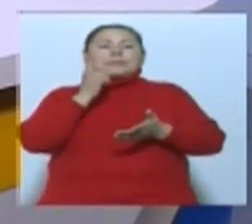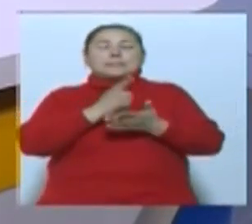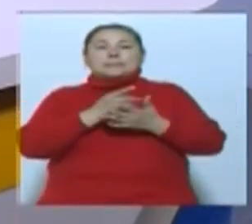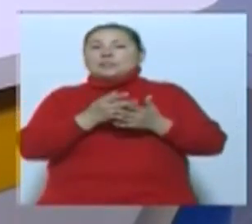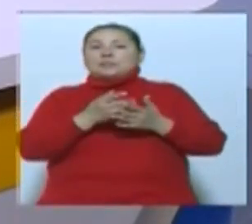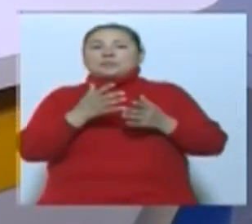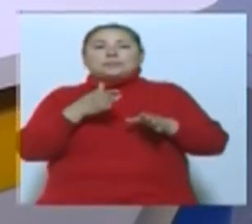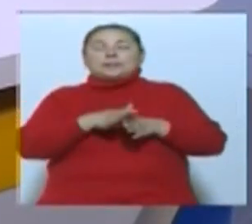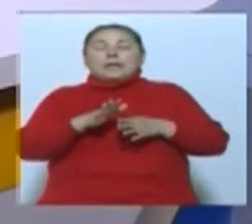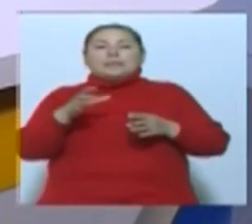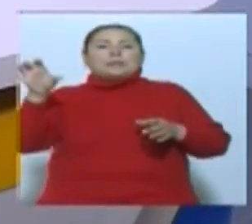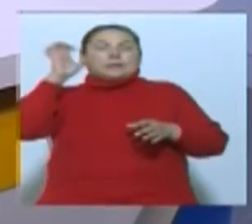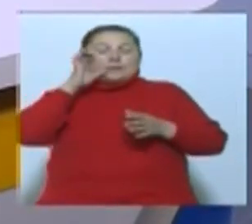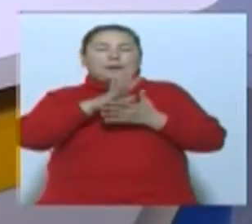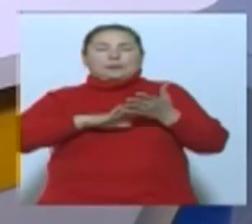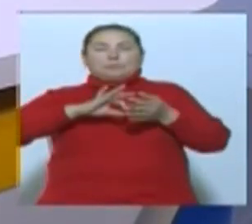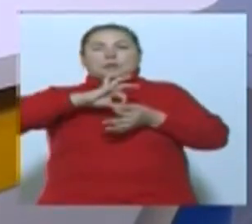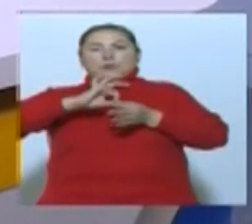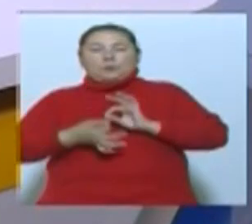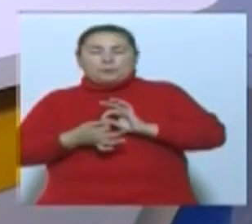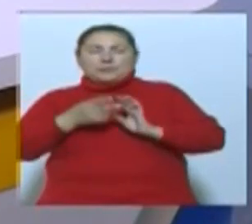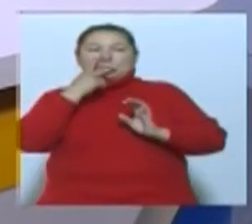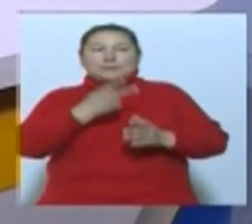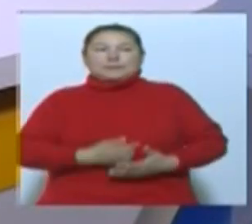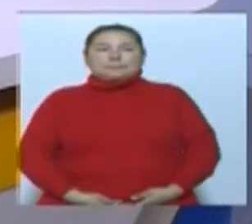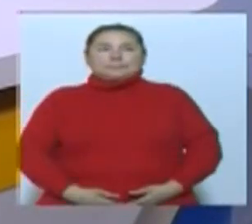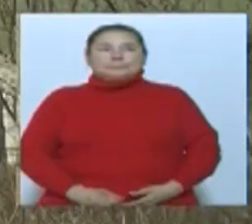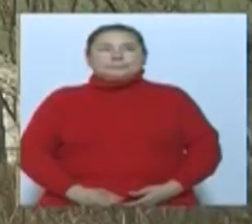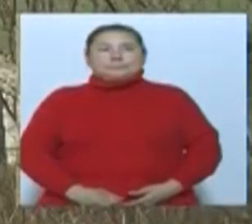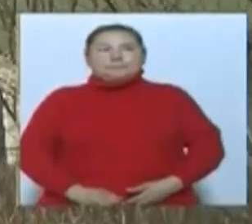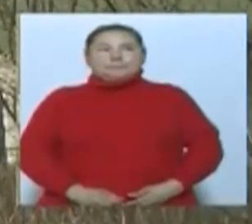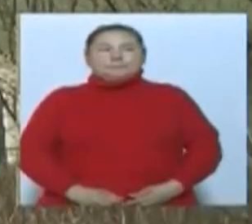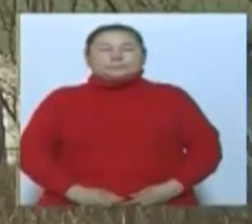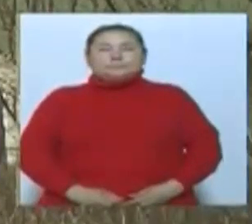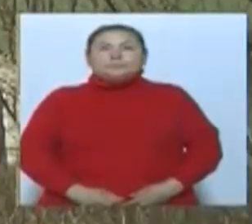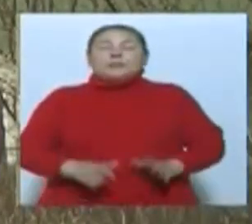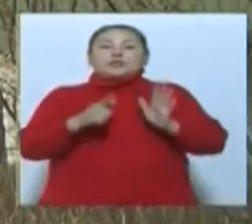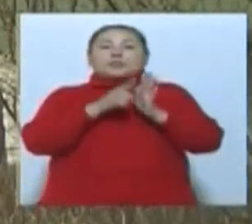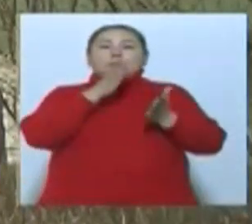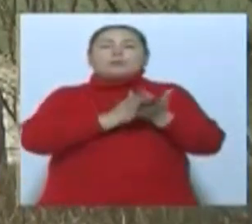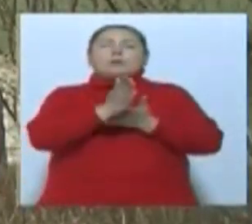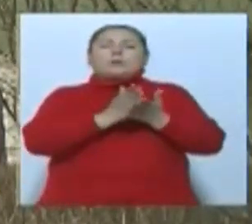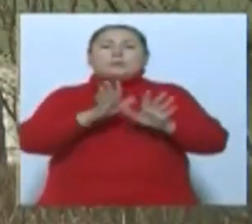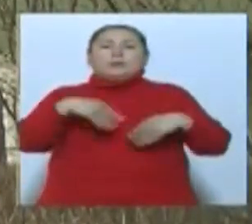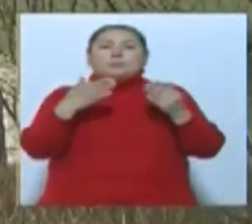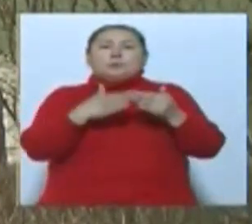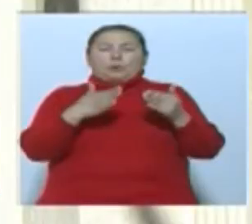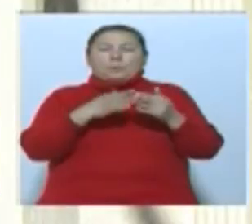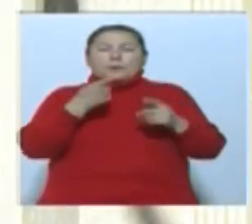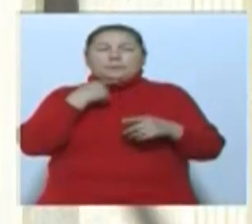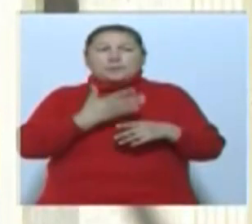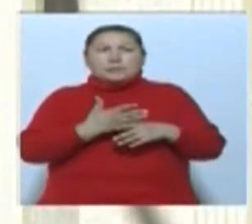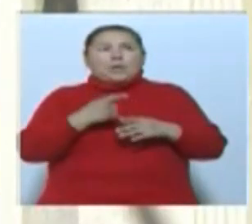атқармайды. Тараптарды тыңдап қайтқан Абзал Ақиқаттың бейне материалында. 7 жыл бұрын пайдалануға берілген мұна үйде